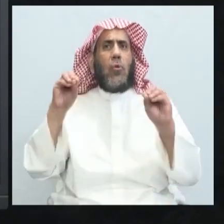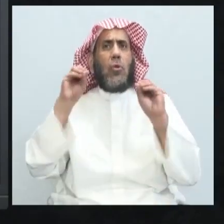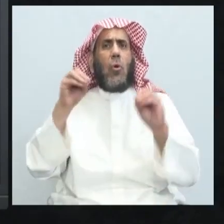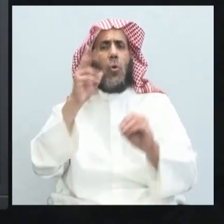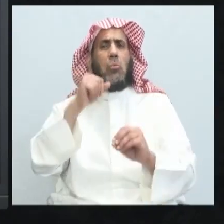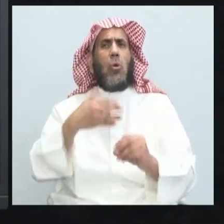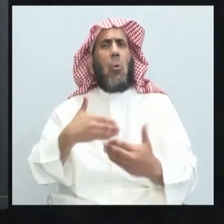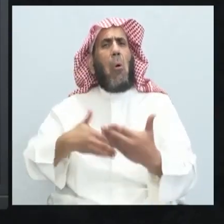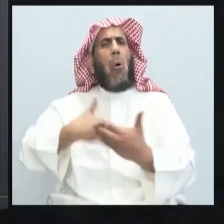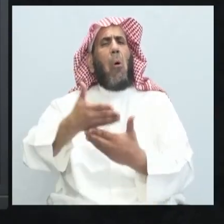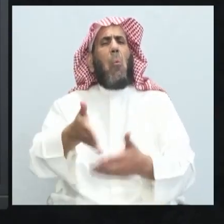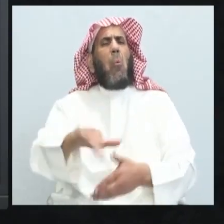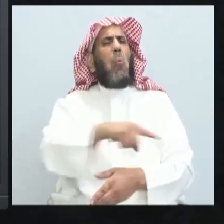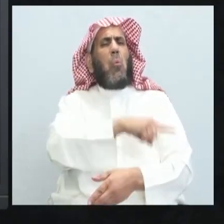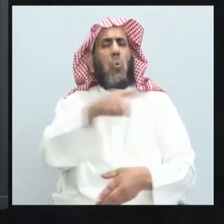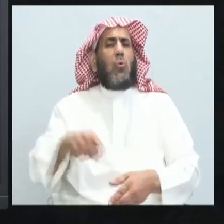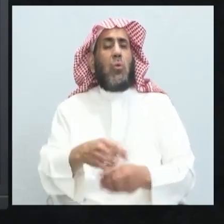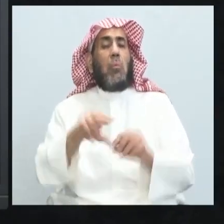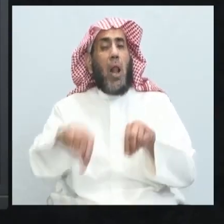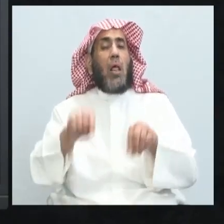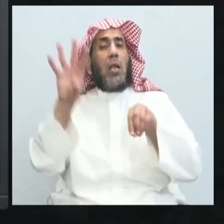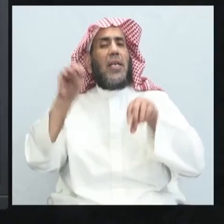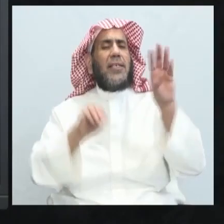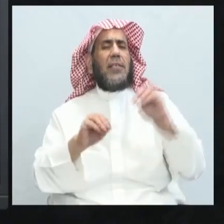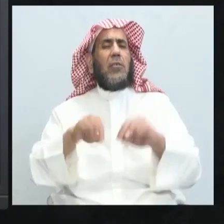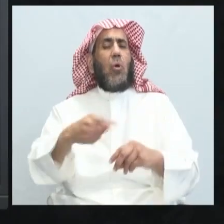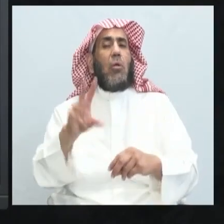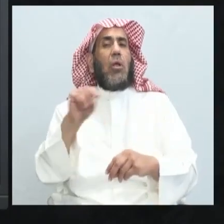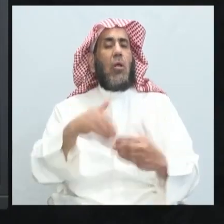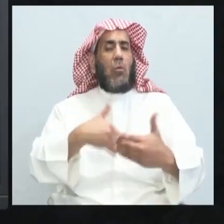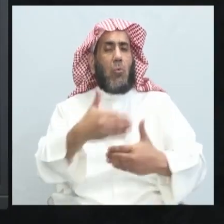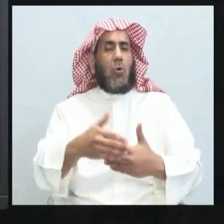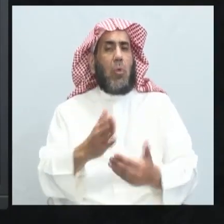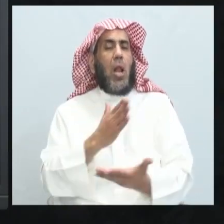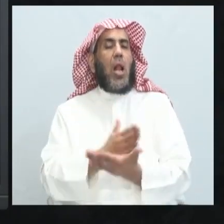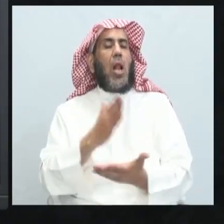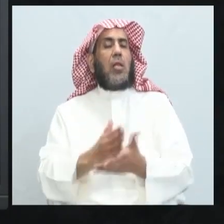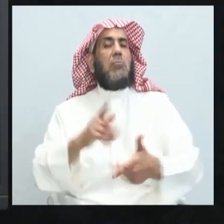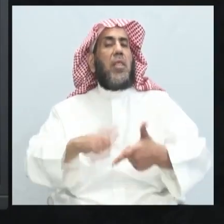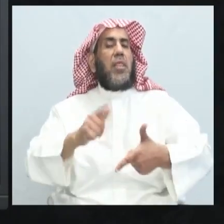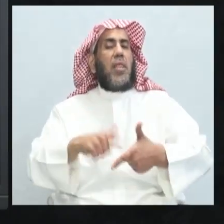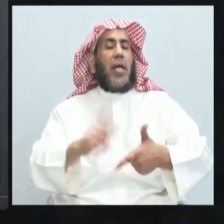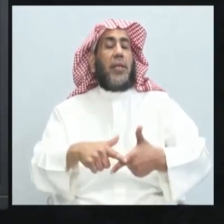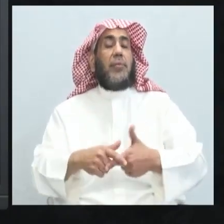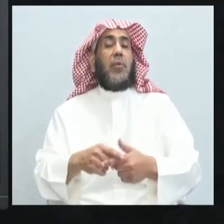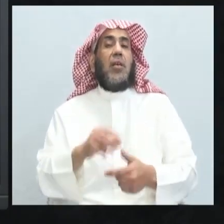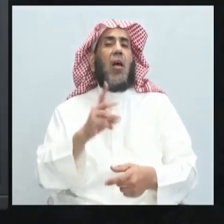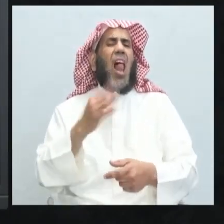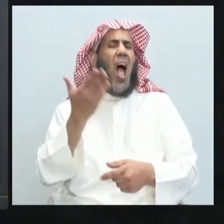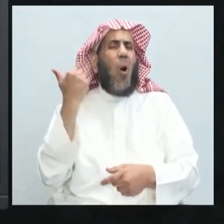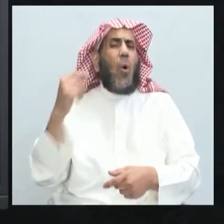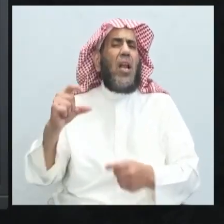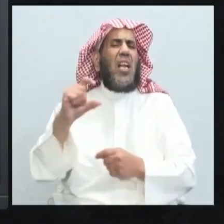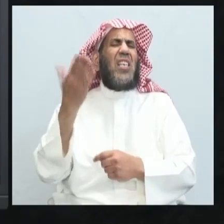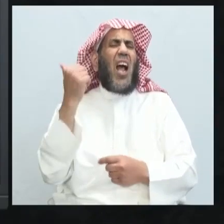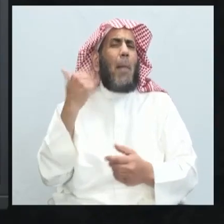الفناء اليوم نذكر القصص والامثال او نذكر او نكمل القسم الثاني من اقسام النثر في العصر العصر الجاهلي هذا ما ظهر